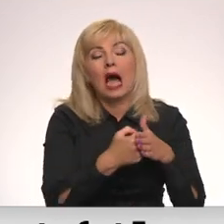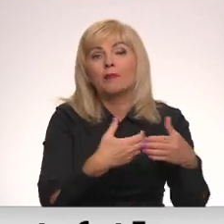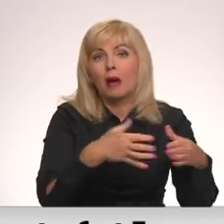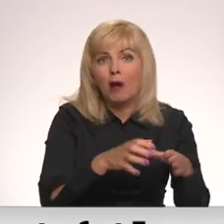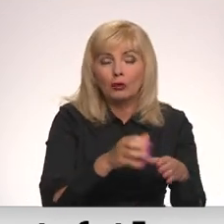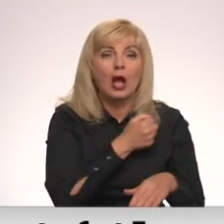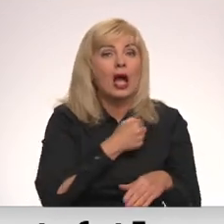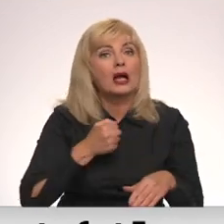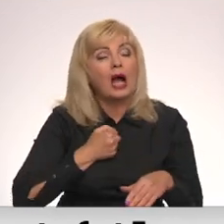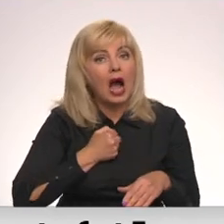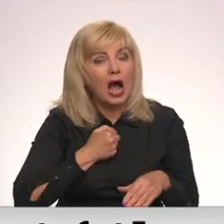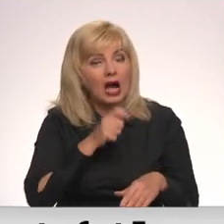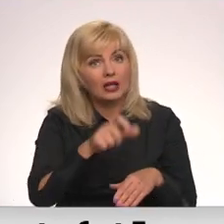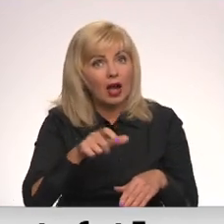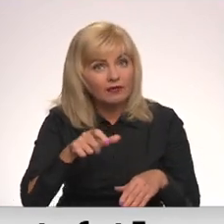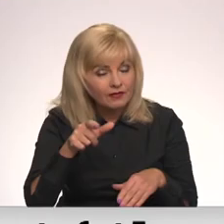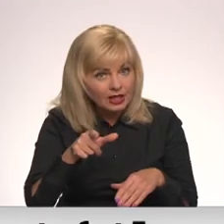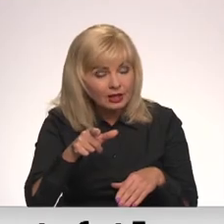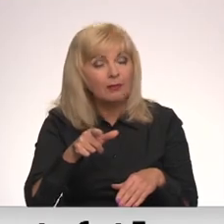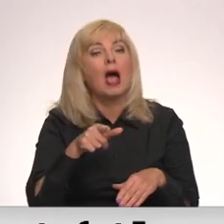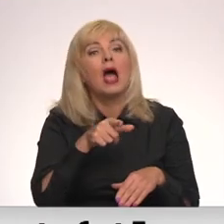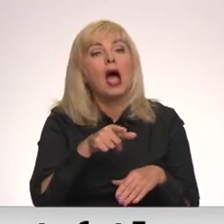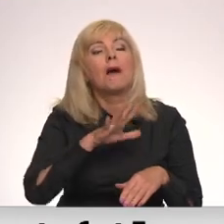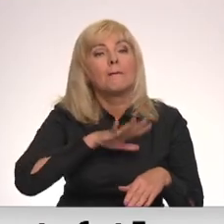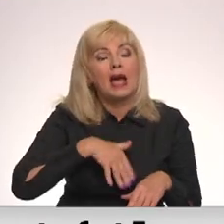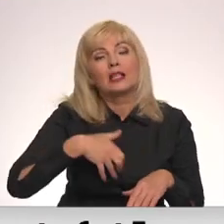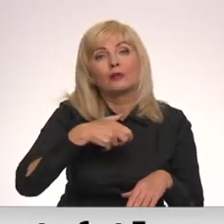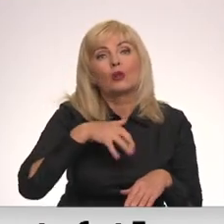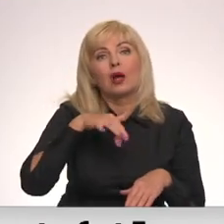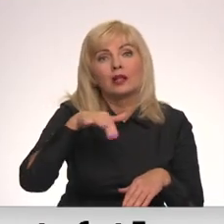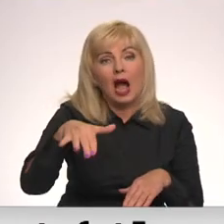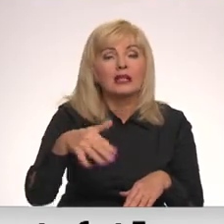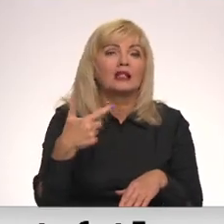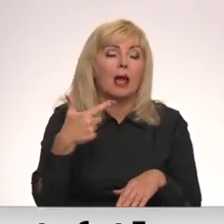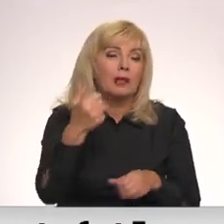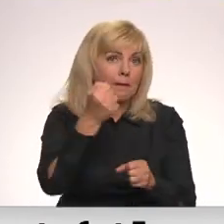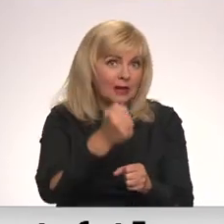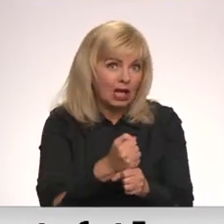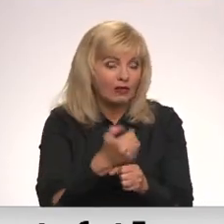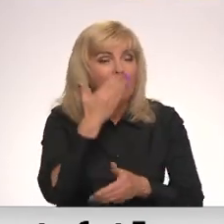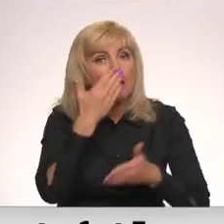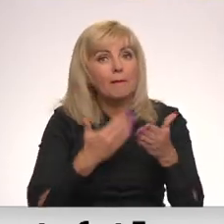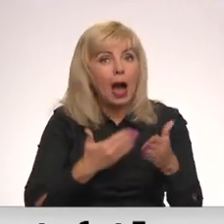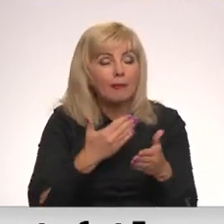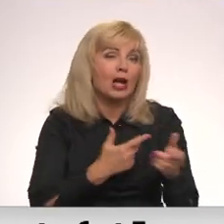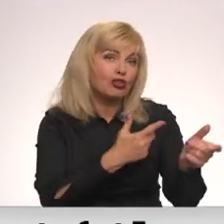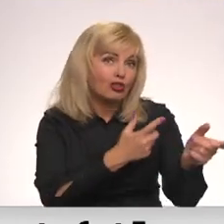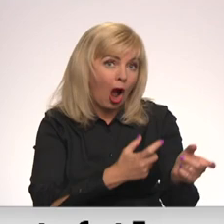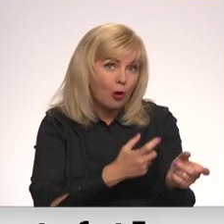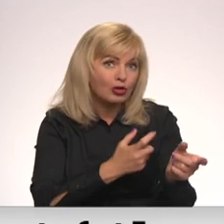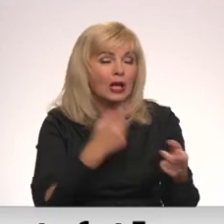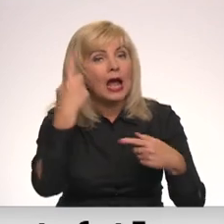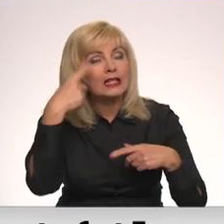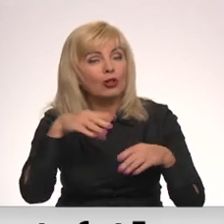karavīru uzmundrinājuma uzrunām skolēni devās mēroties spēkiem 7 pieturvietās, iemēģinot roku gan šaušanā un